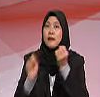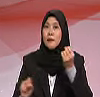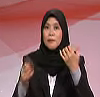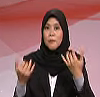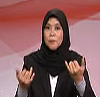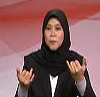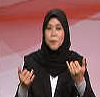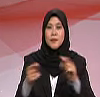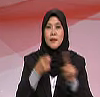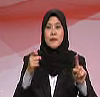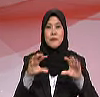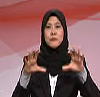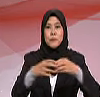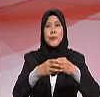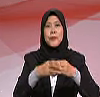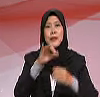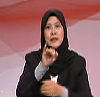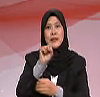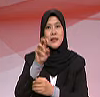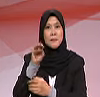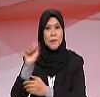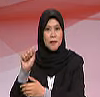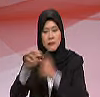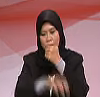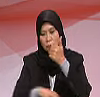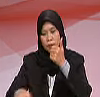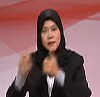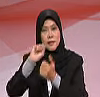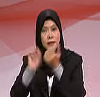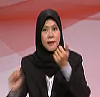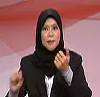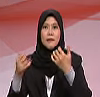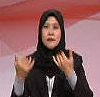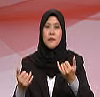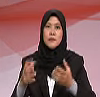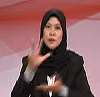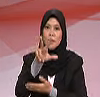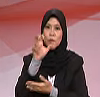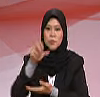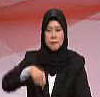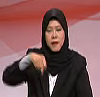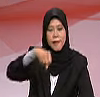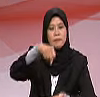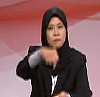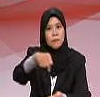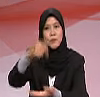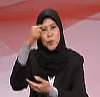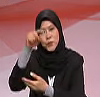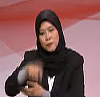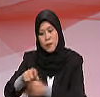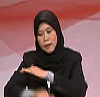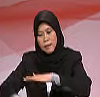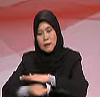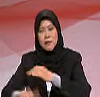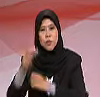Pertubuhan Ikatan Muslimin Malaysia, ISMA, Cawangan Salakan mengagih 300 pek bantuan berupa barangan keperluan asas,